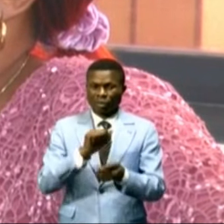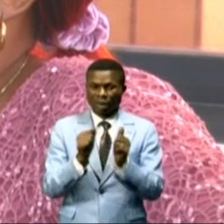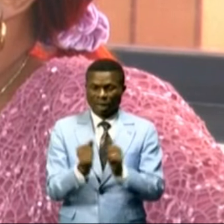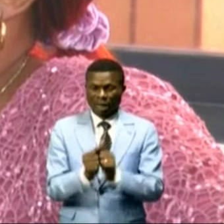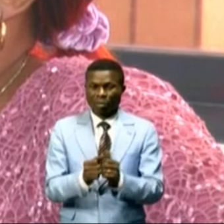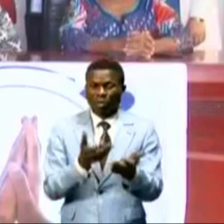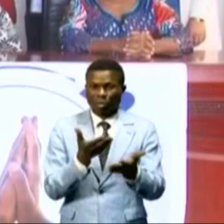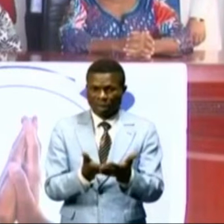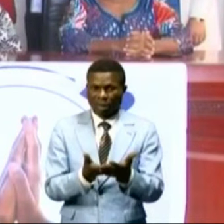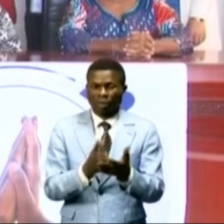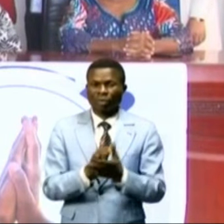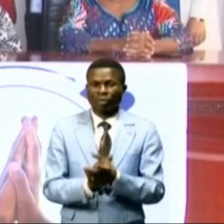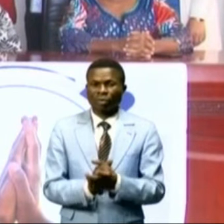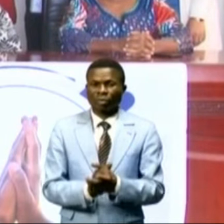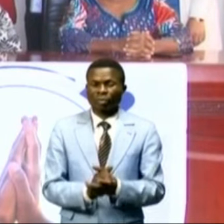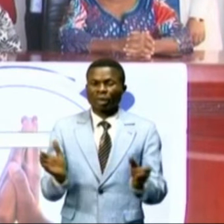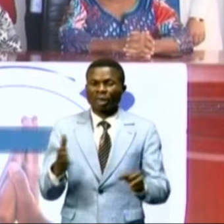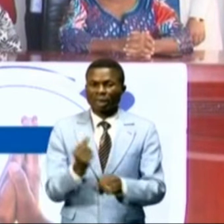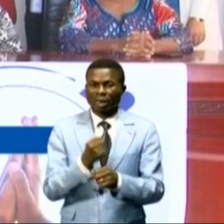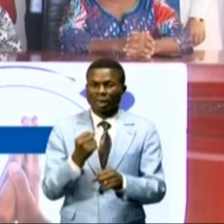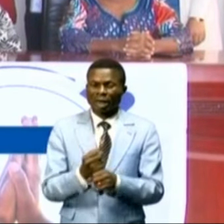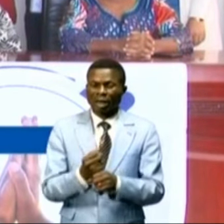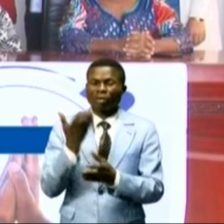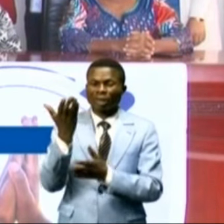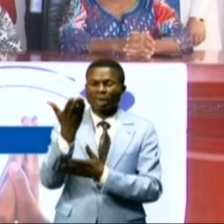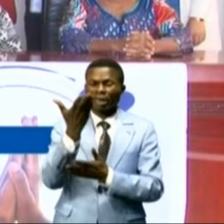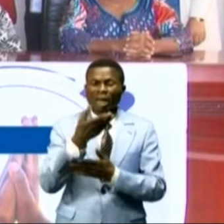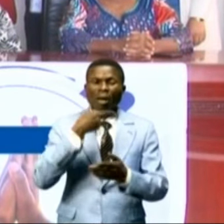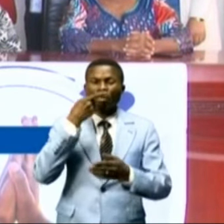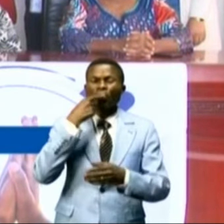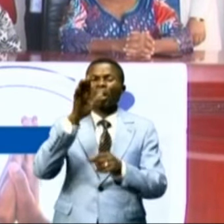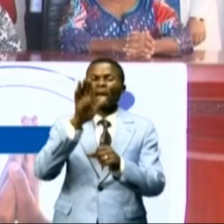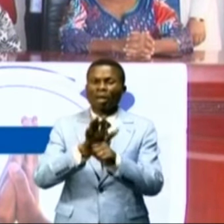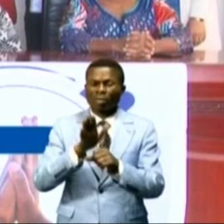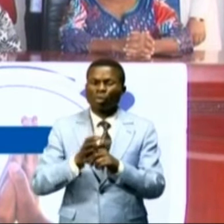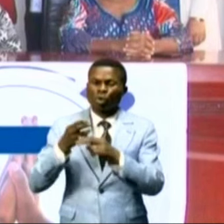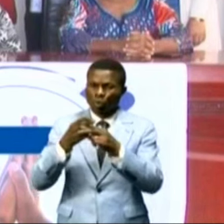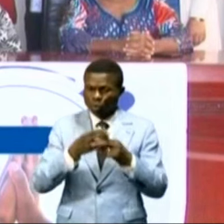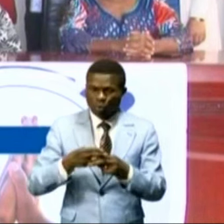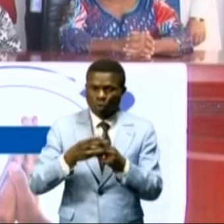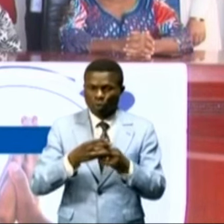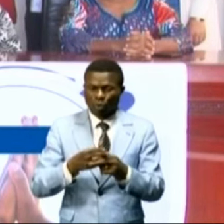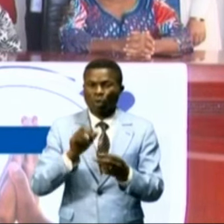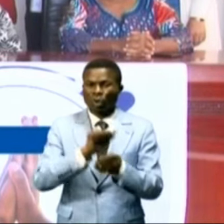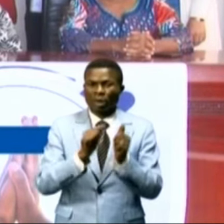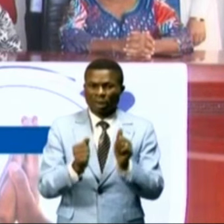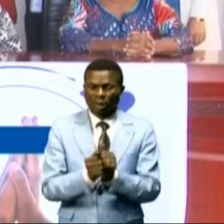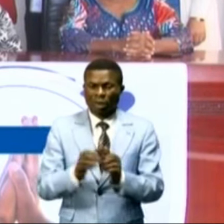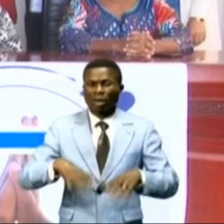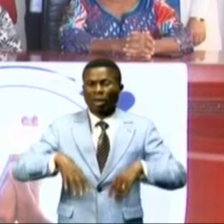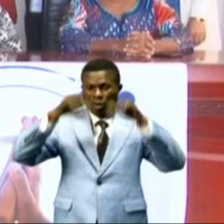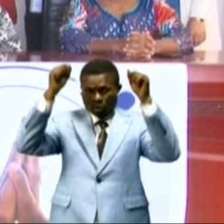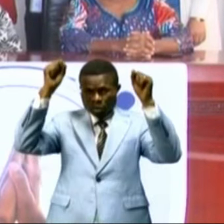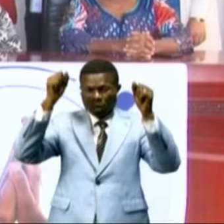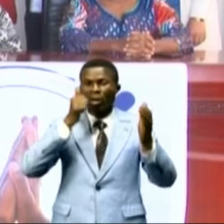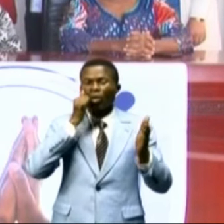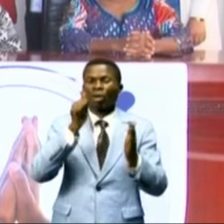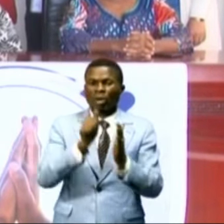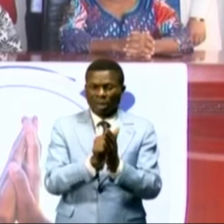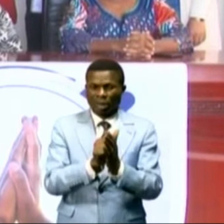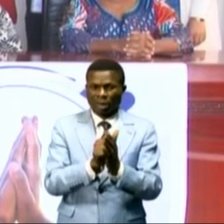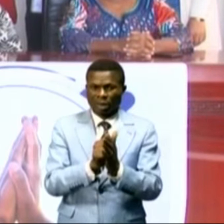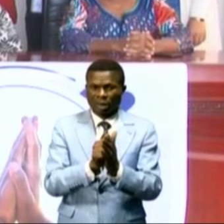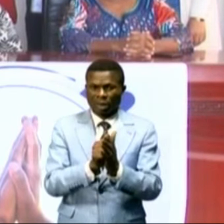marques, d'amplifier le plaidoyer et de faire le suivi du processus d'adoption de l'arrêté